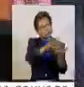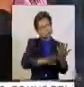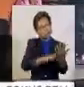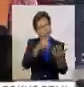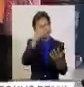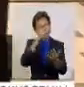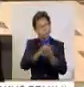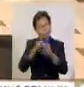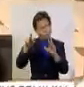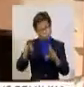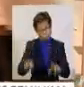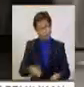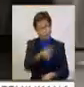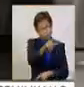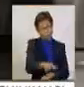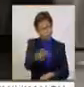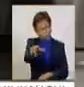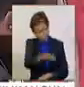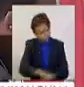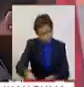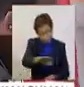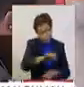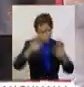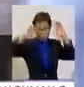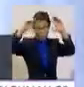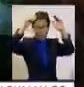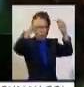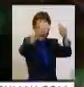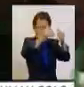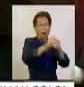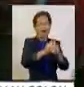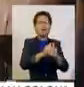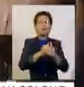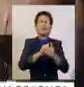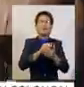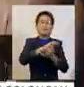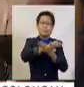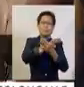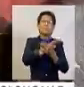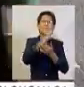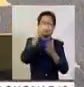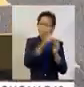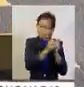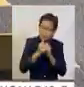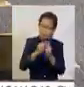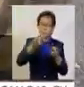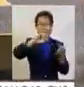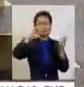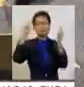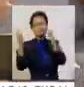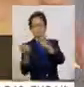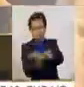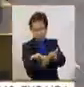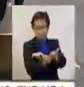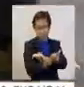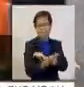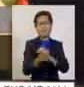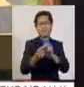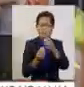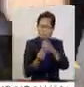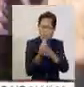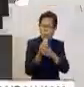Justeru, rakyat perlu bersama-sama fokus dalam usaha mereformasi institusi dan memupuk budaya